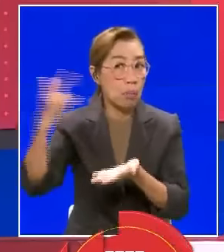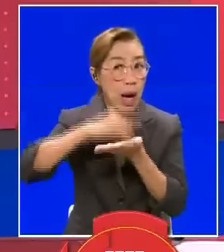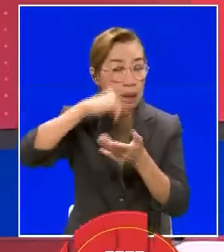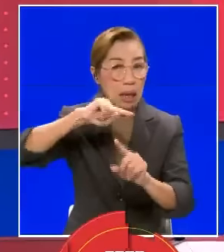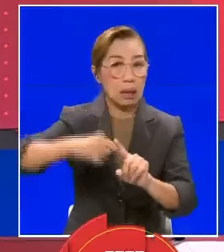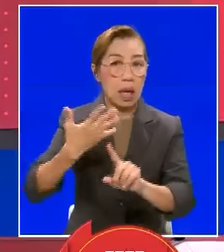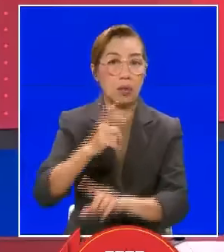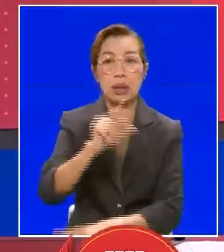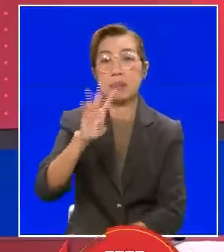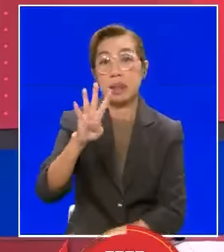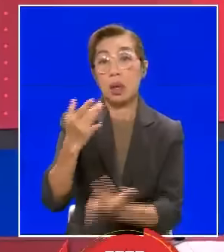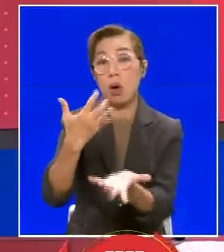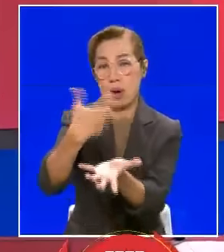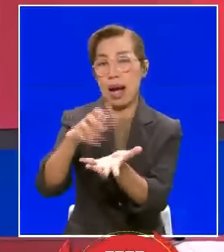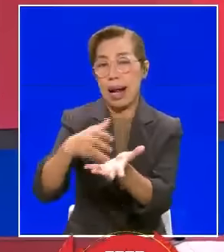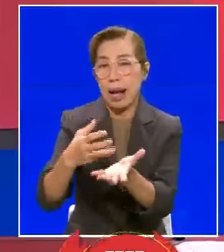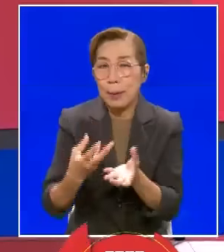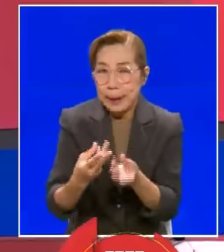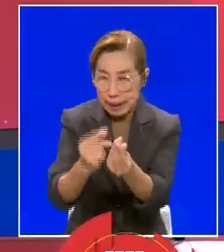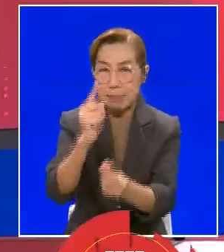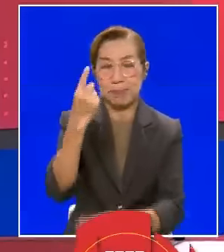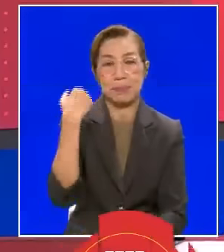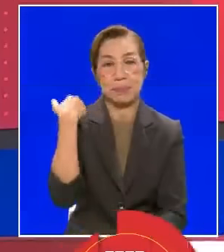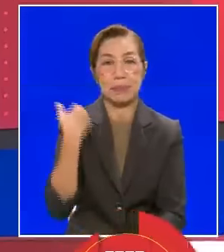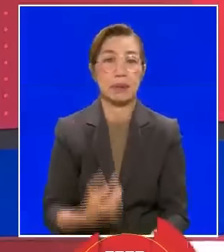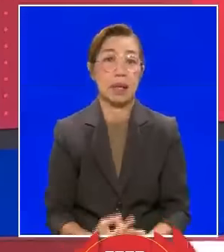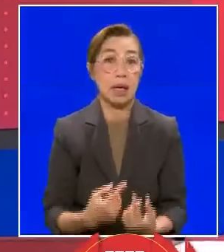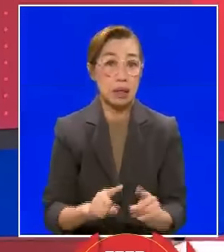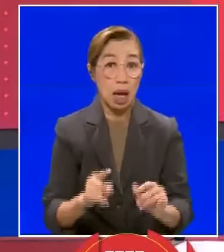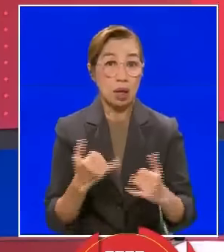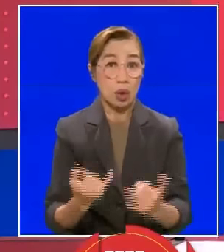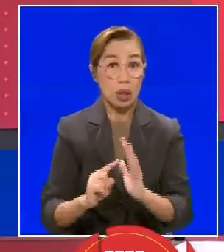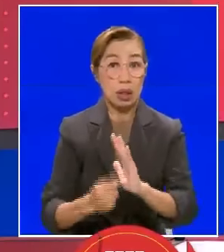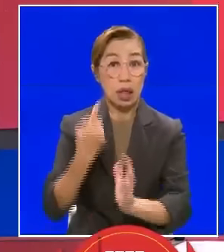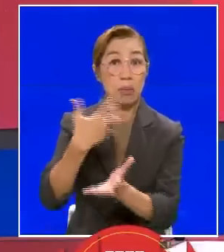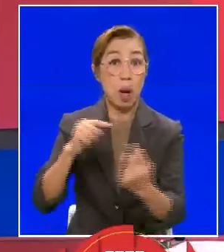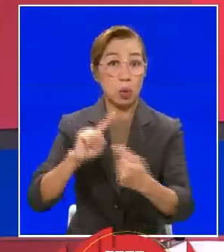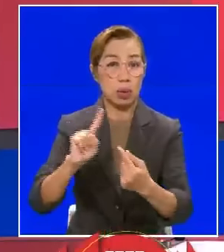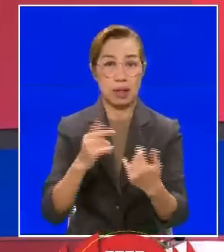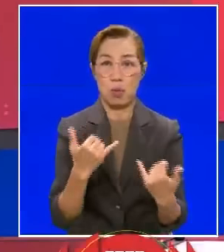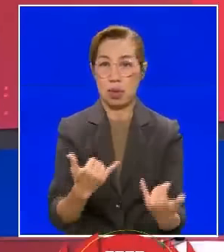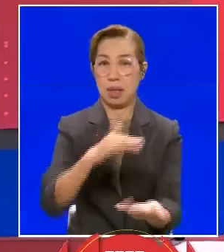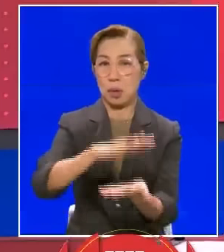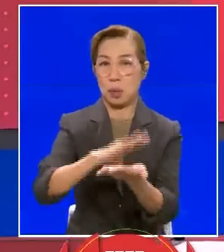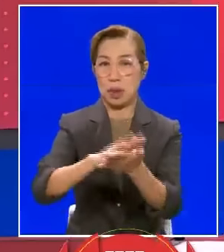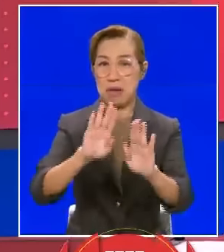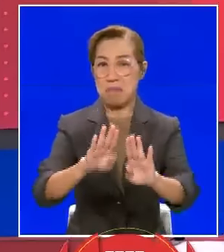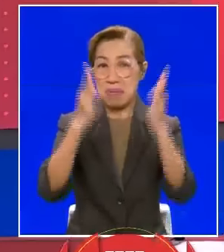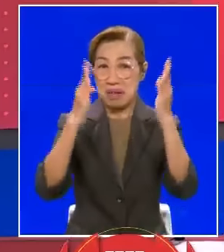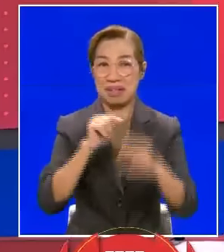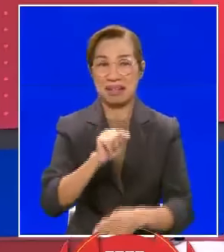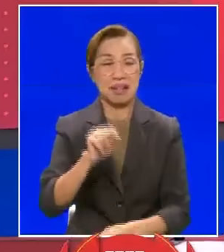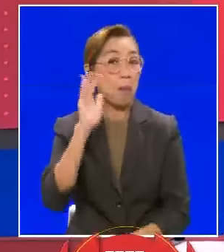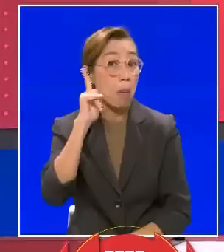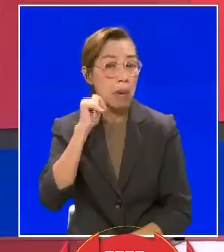นั้นเดี๋ยวตามกันในรายละเอียดค่ะ ครับอ่ะช่วงแรกท่านผู้ชมฮะมาช่วงวันเปิดเทอมกันหน่อยหลายคนบอกโอ้โหคุณพ่อคุณแม่